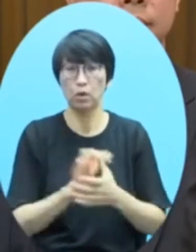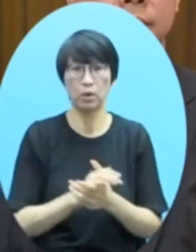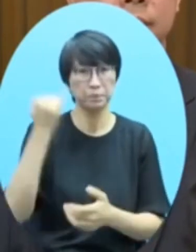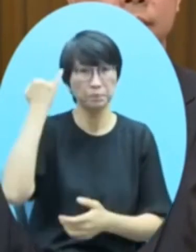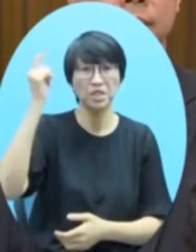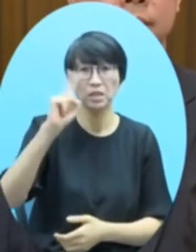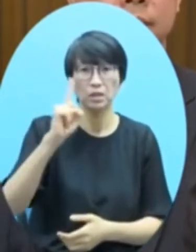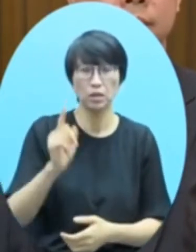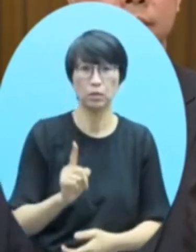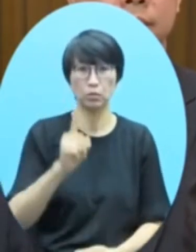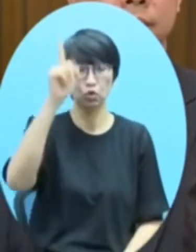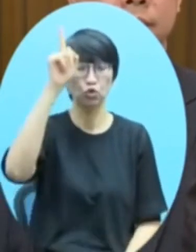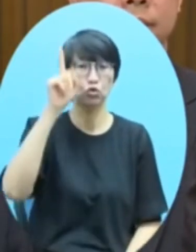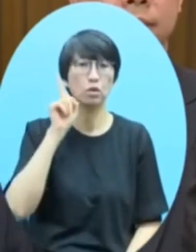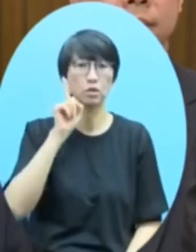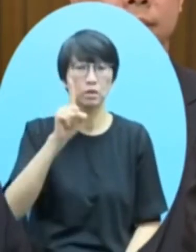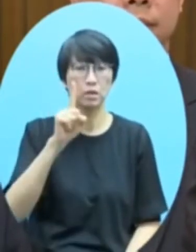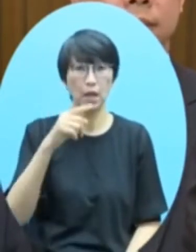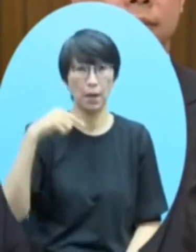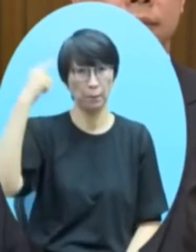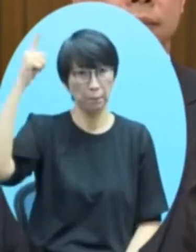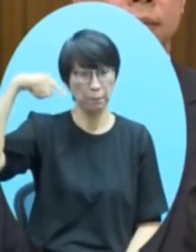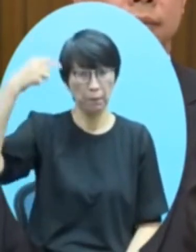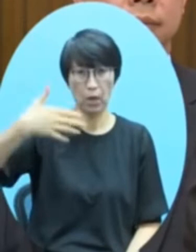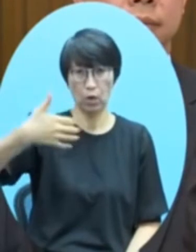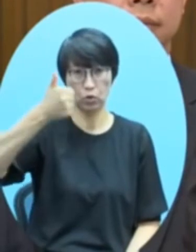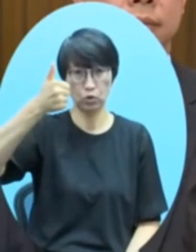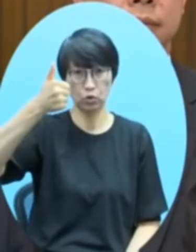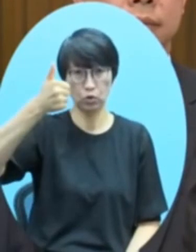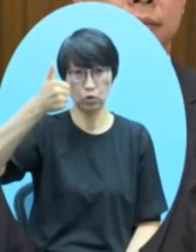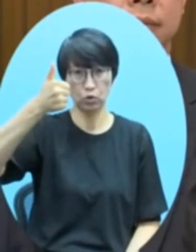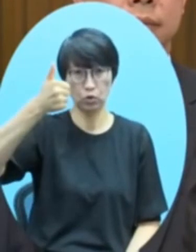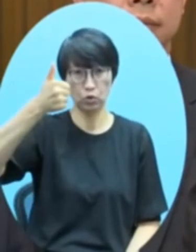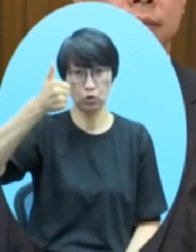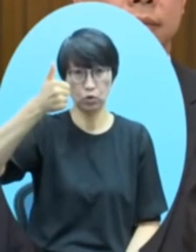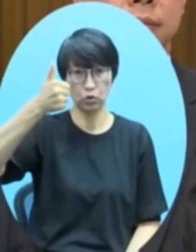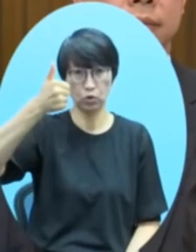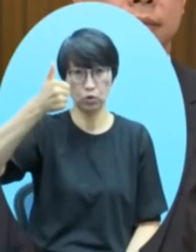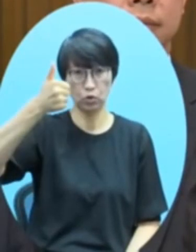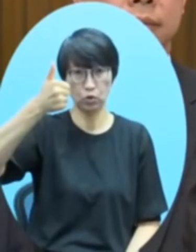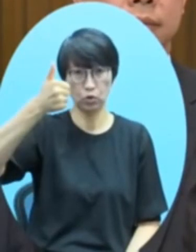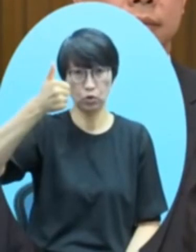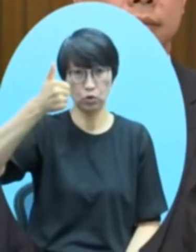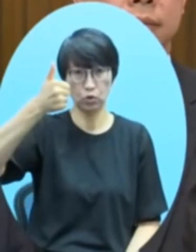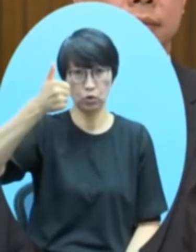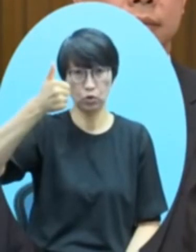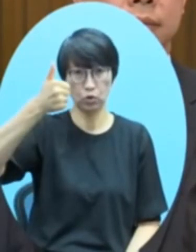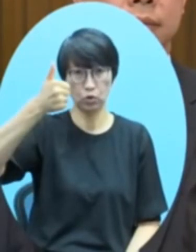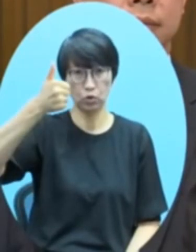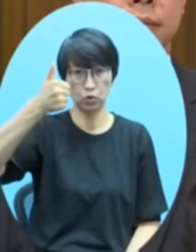上星期呢，美國特朗普總統亦都宣布呢，在